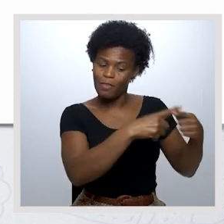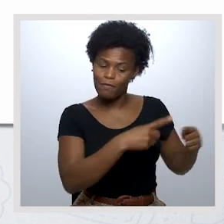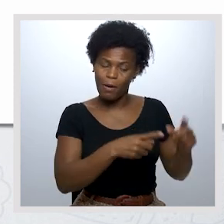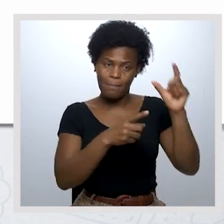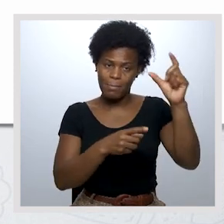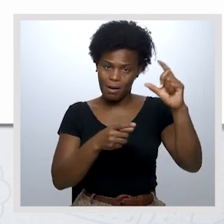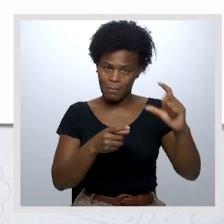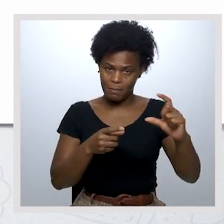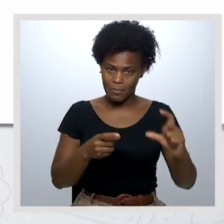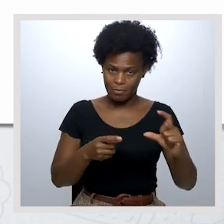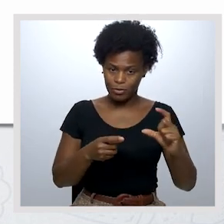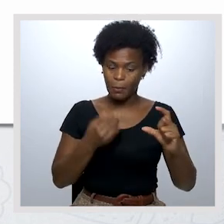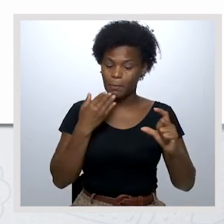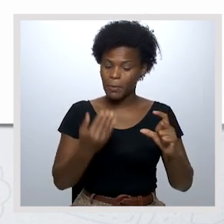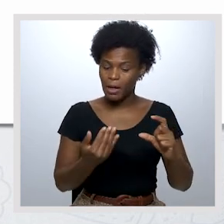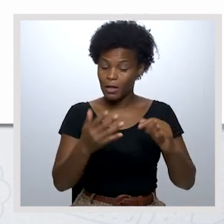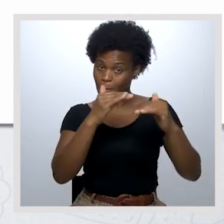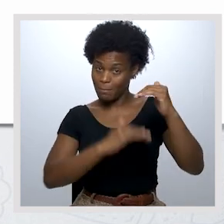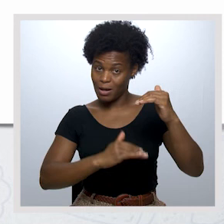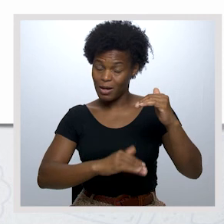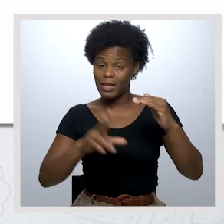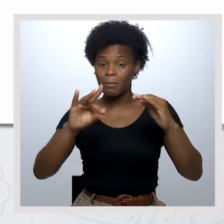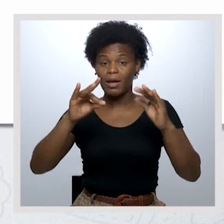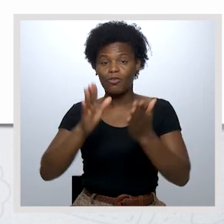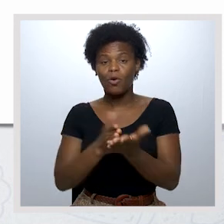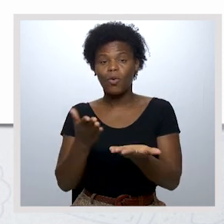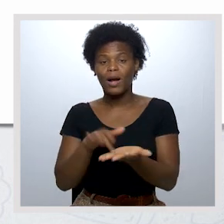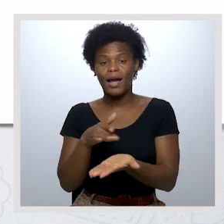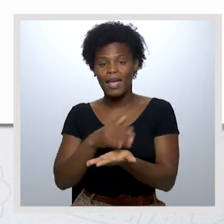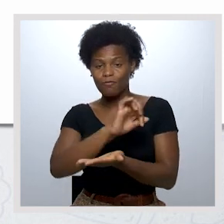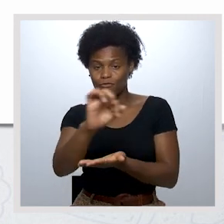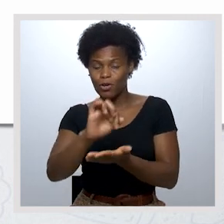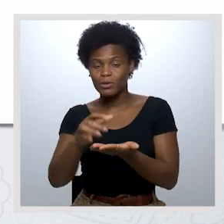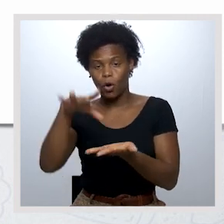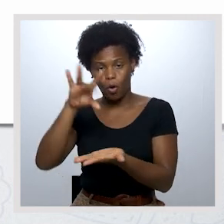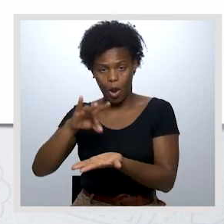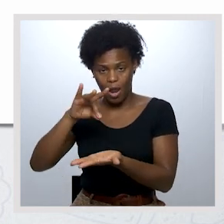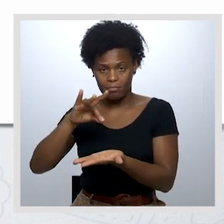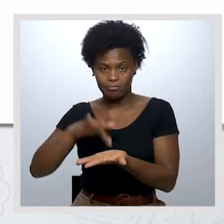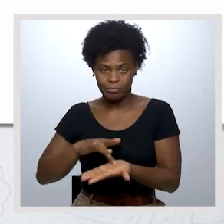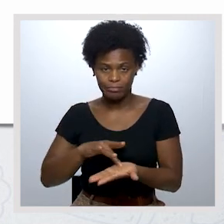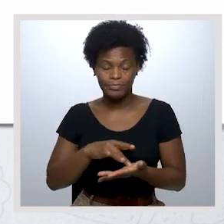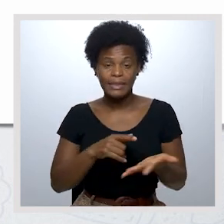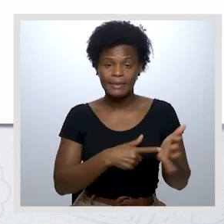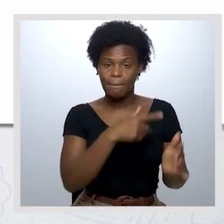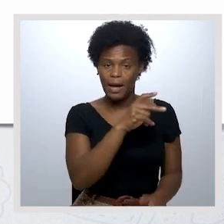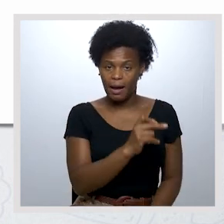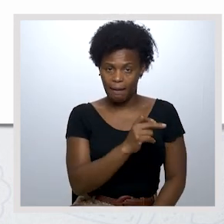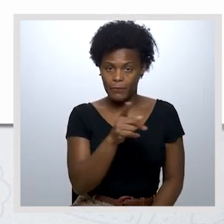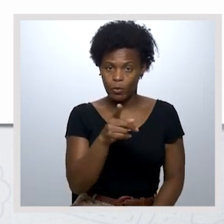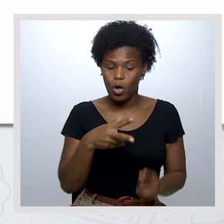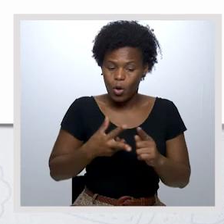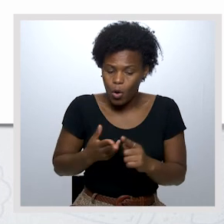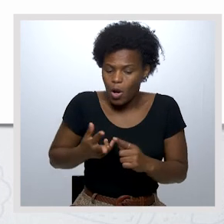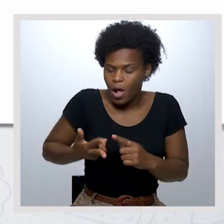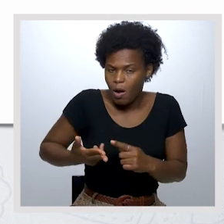ci-dessous et collez-les dans votre cahier. A. Vous allez découper une